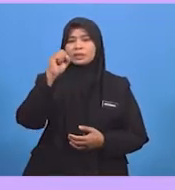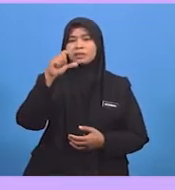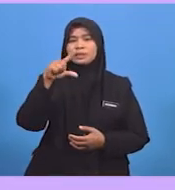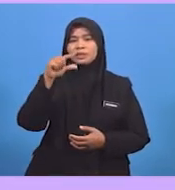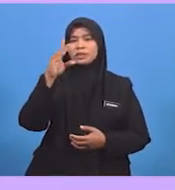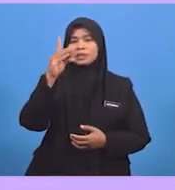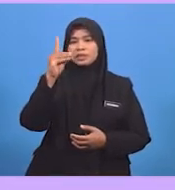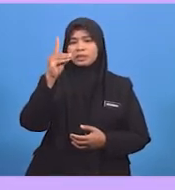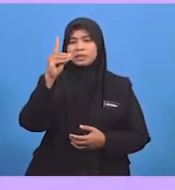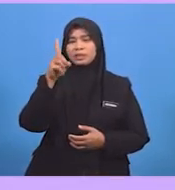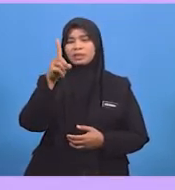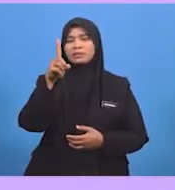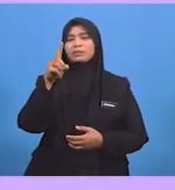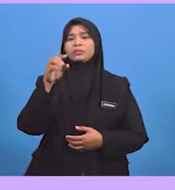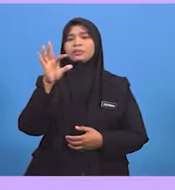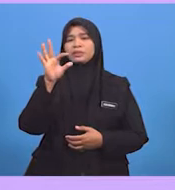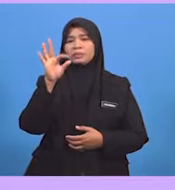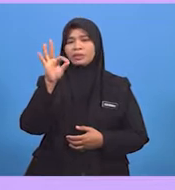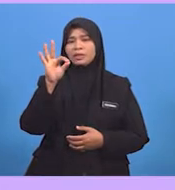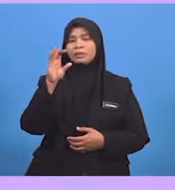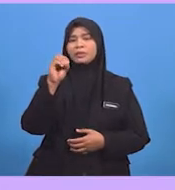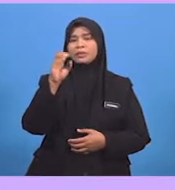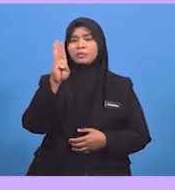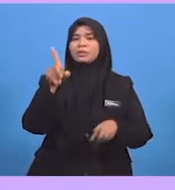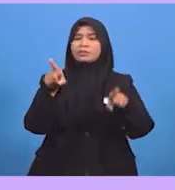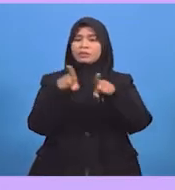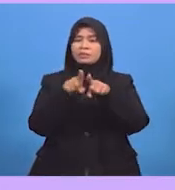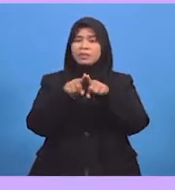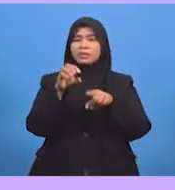SGD 1,904 sama dengan SGD